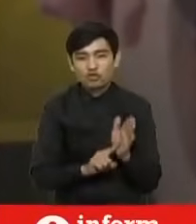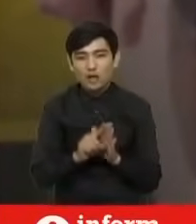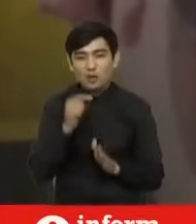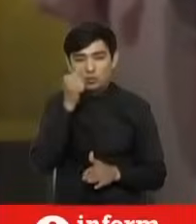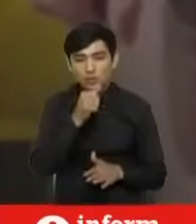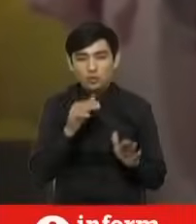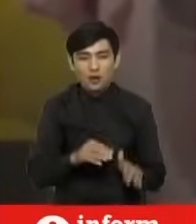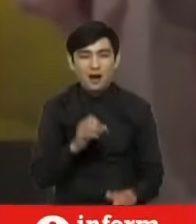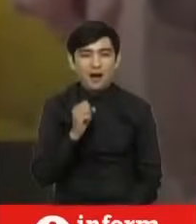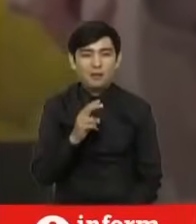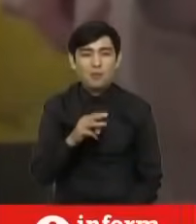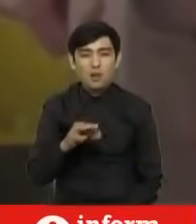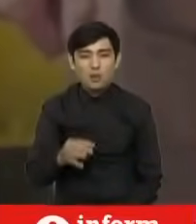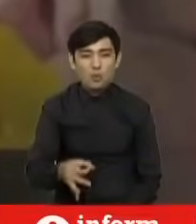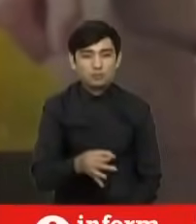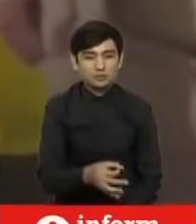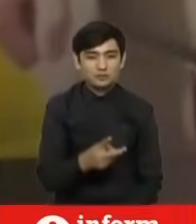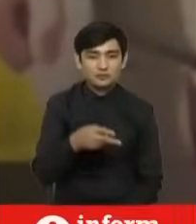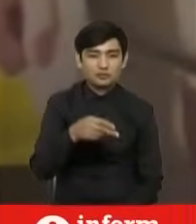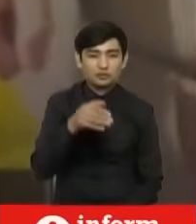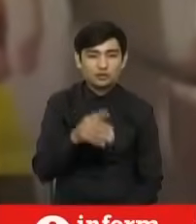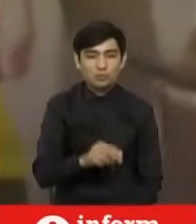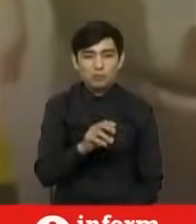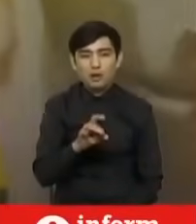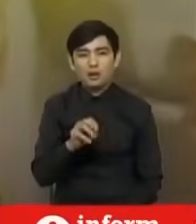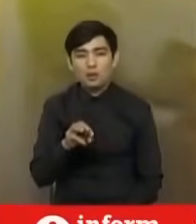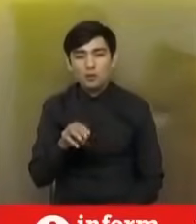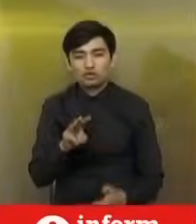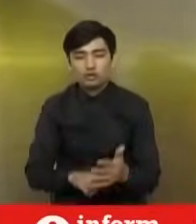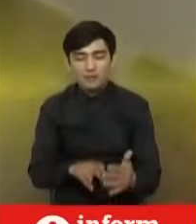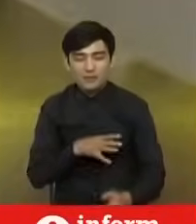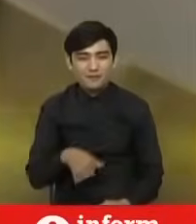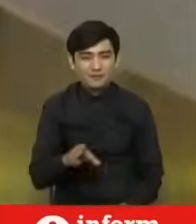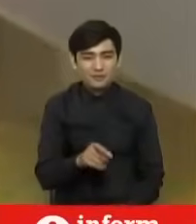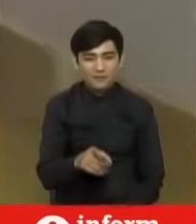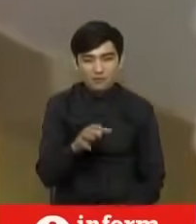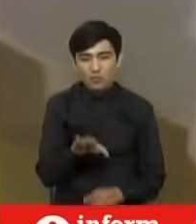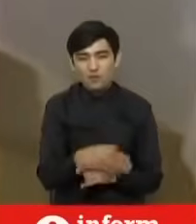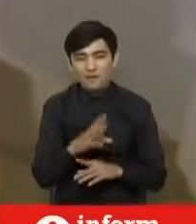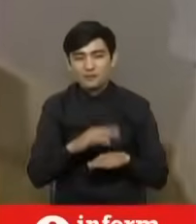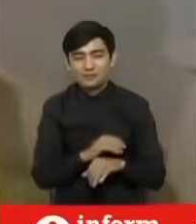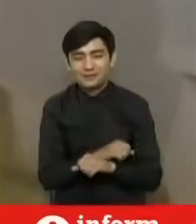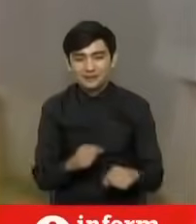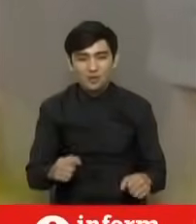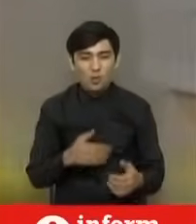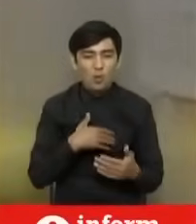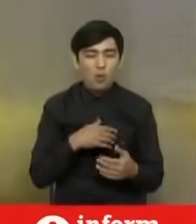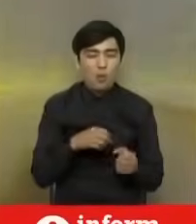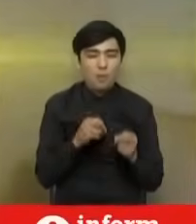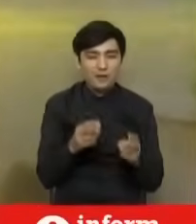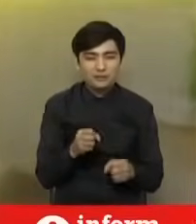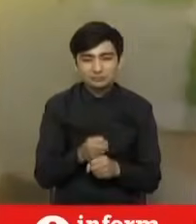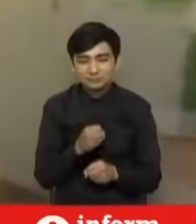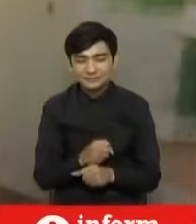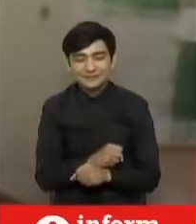только в Акмолинской области составили более 2000 протоколов. Как уберечь школьников во время каникул от опасных занятий, узнавала